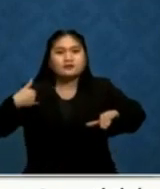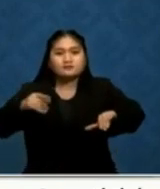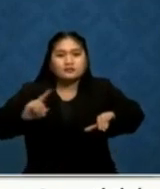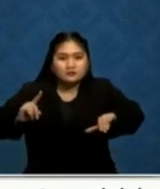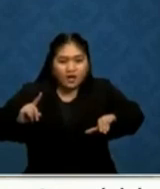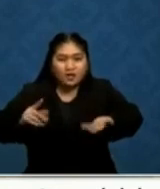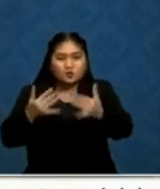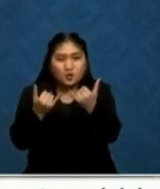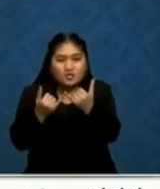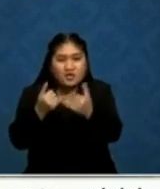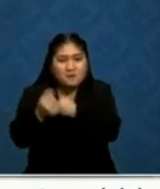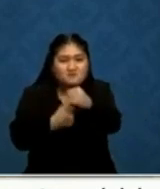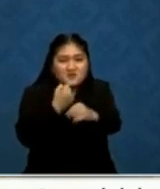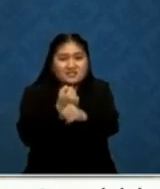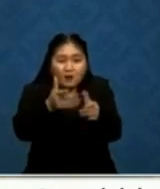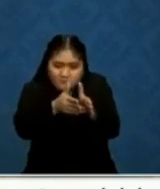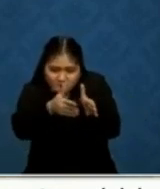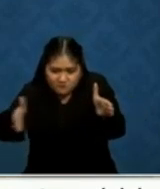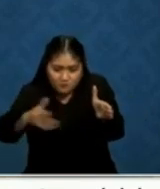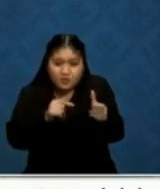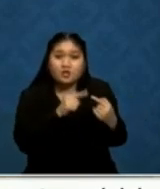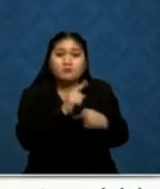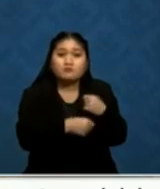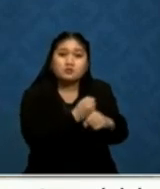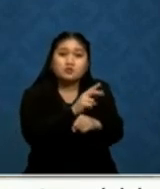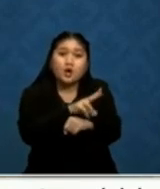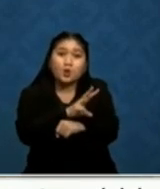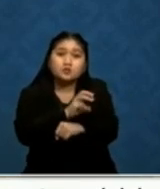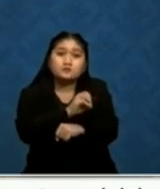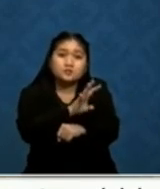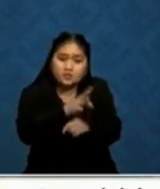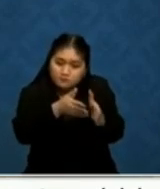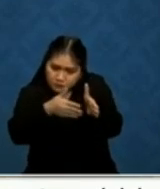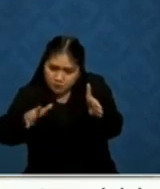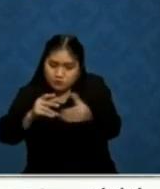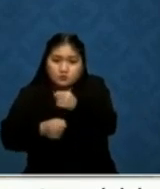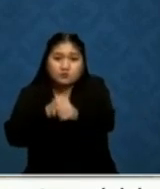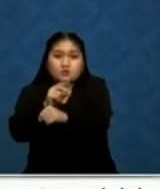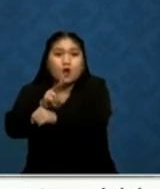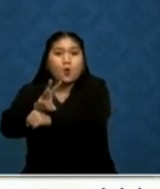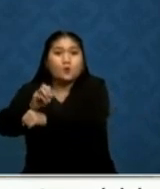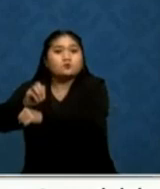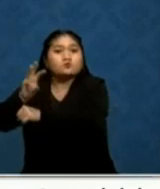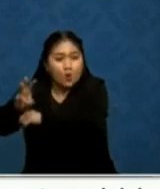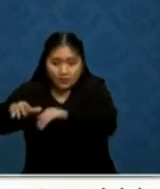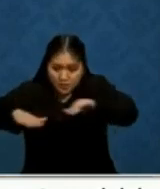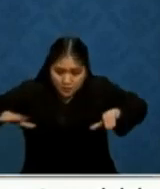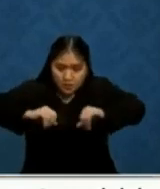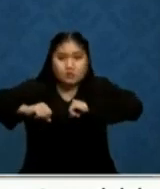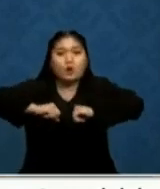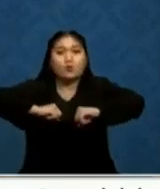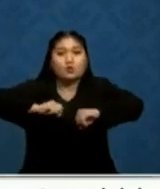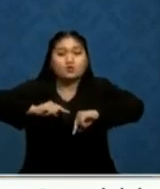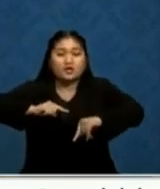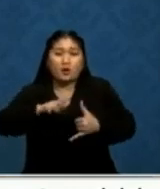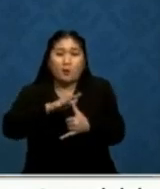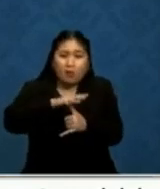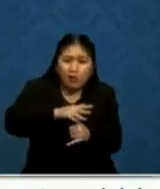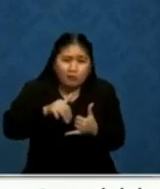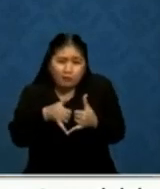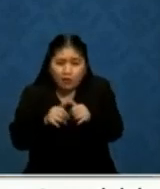ติในรอบ3ปีตั้งแต่ปี2564ถึง2566พบว่าเด็กเยาวชนถูกล่วงละเมิดทางเ